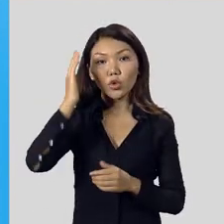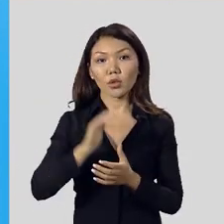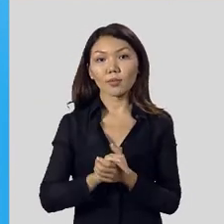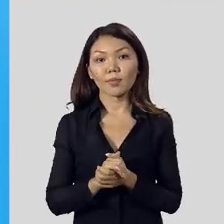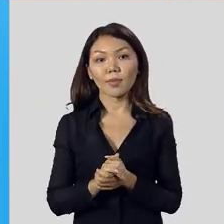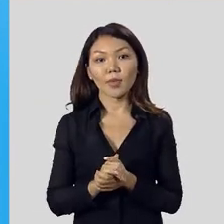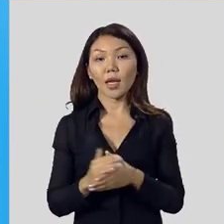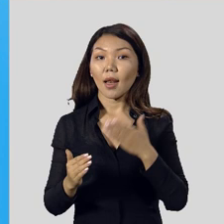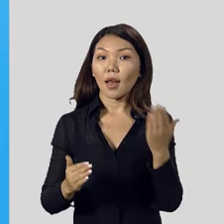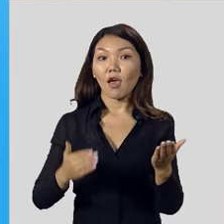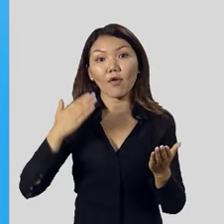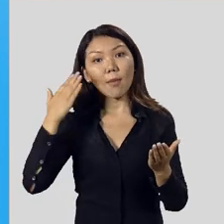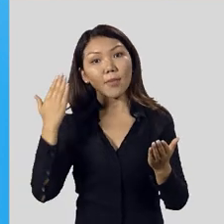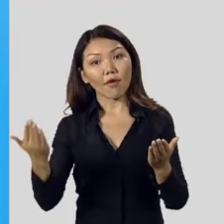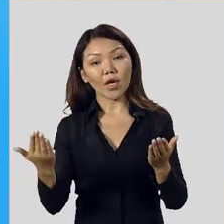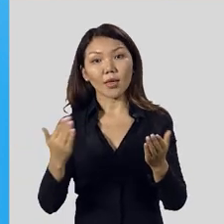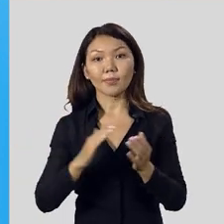– левая и правая.